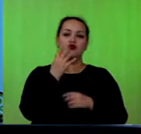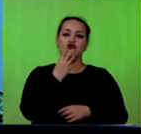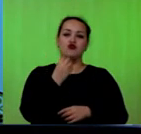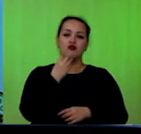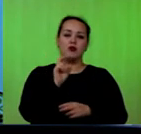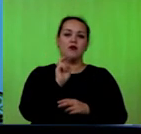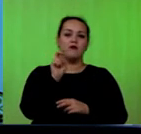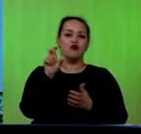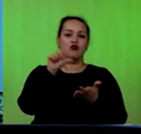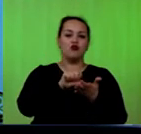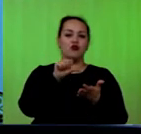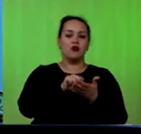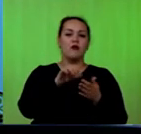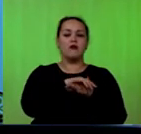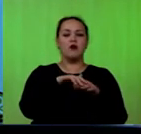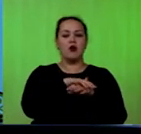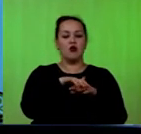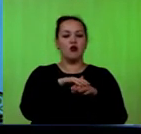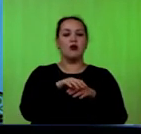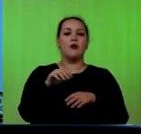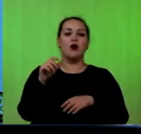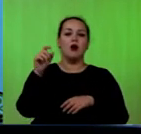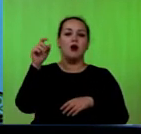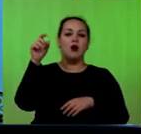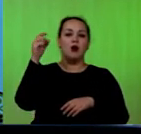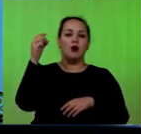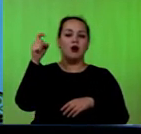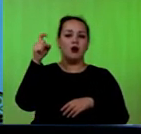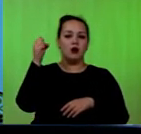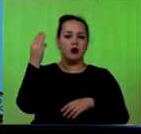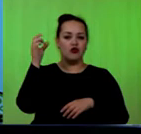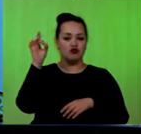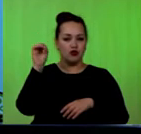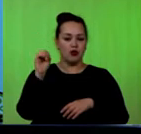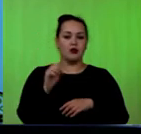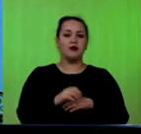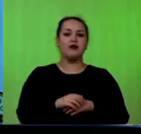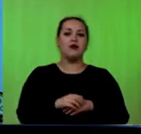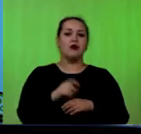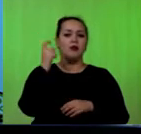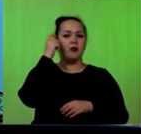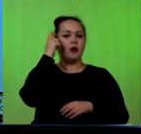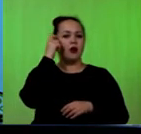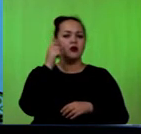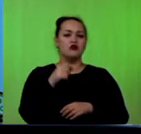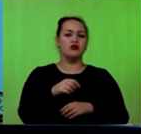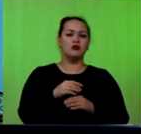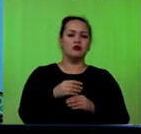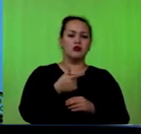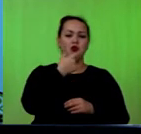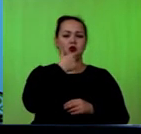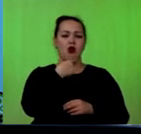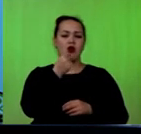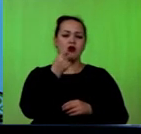участвовать вообще народном благотворительном х share благодаря к шару их махалля стала еще краше